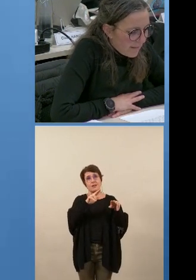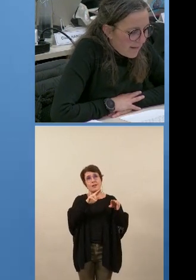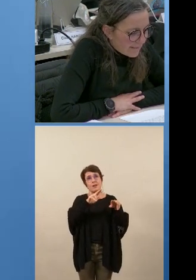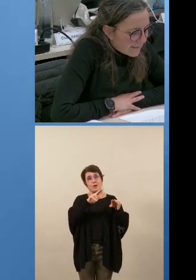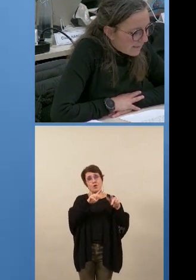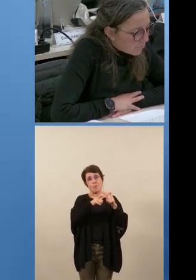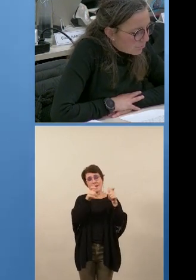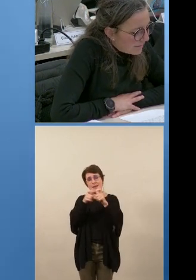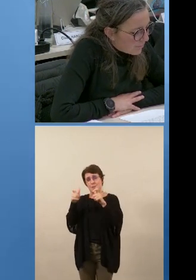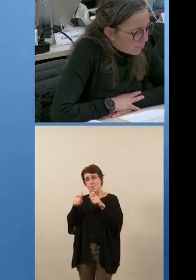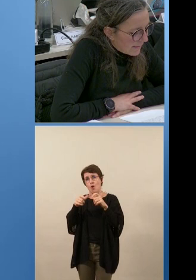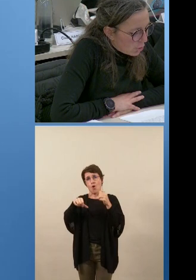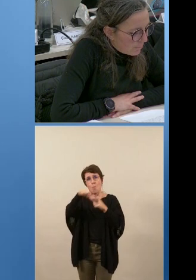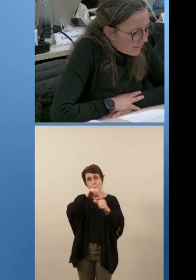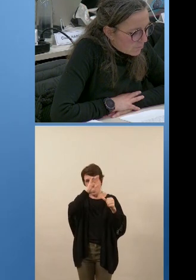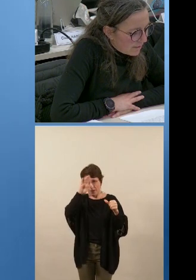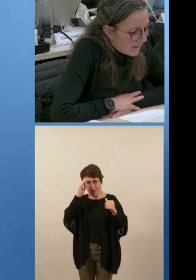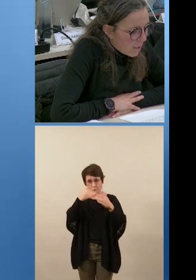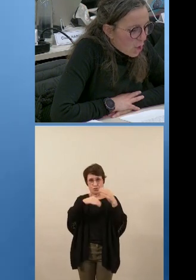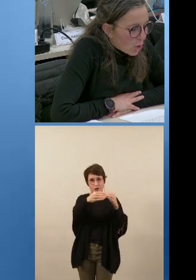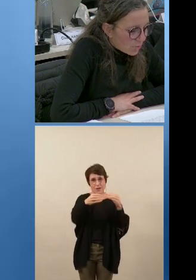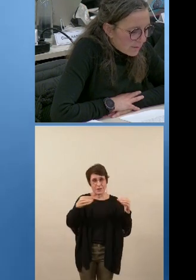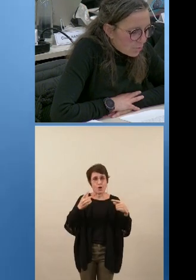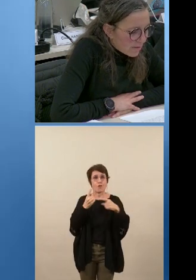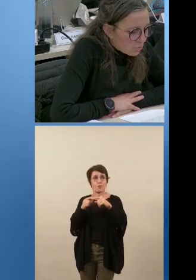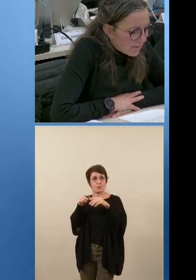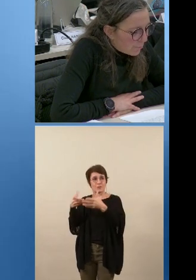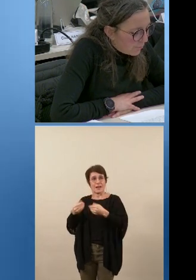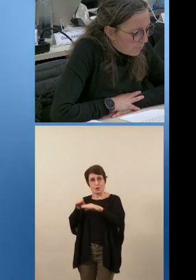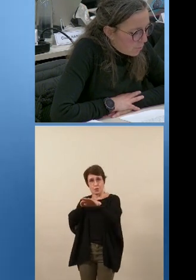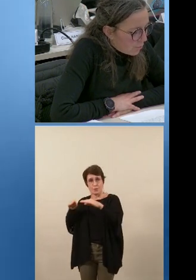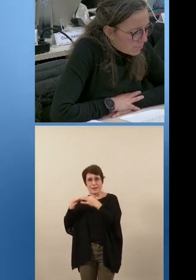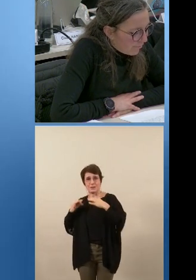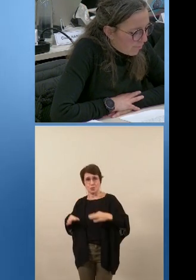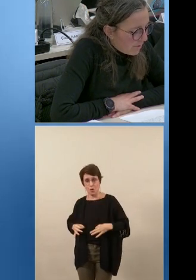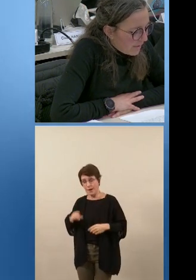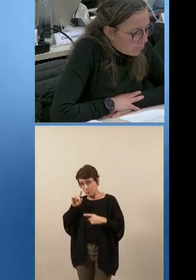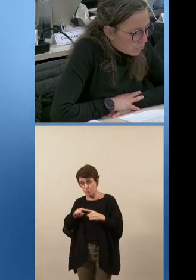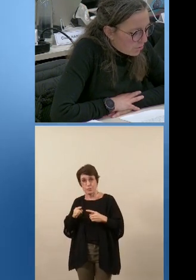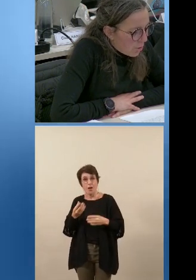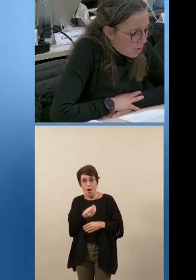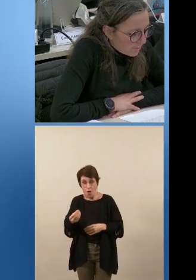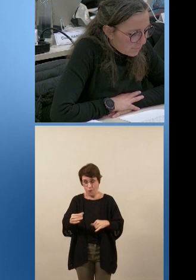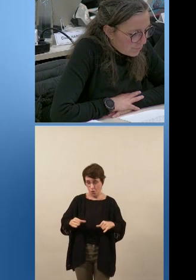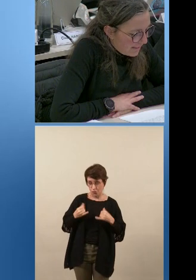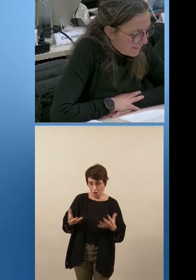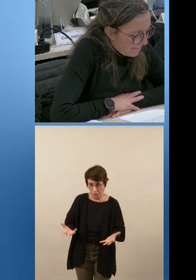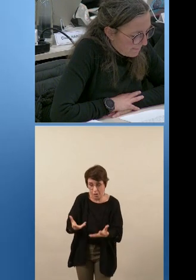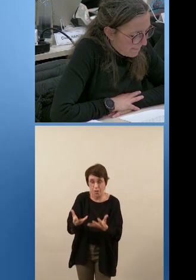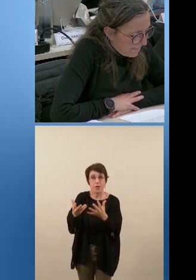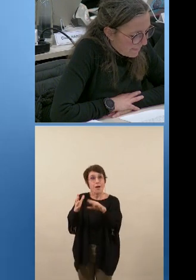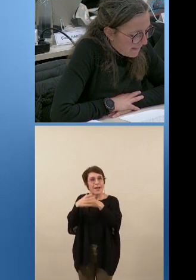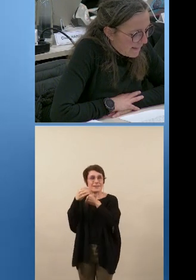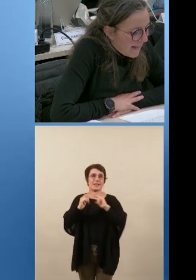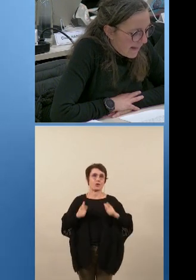neuve ainsi que la consolidation de l'accueil périscolaire contribue à un soutien plus fort aux enfants et aux jeunes hors temps